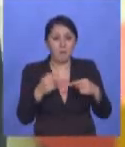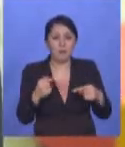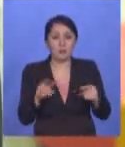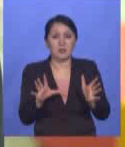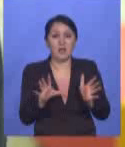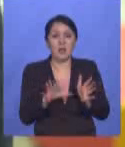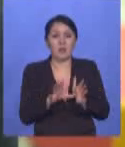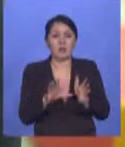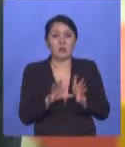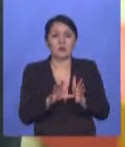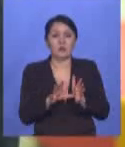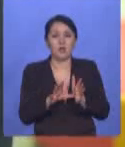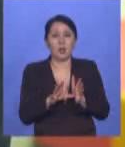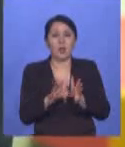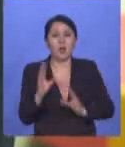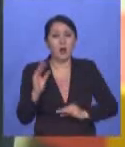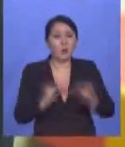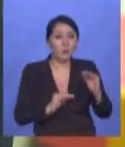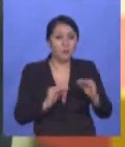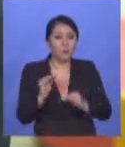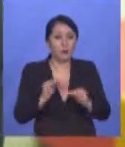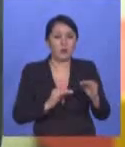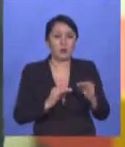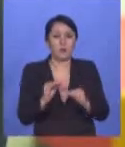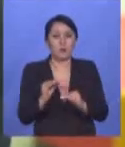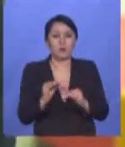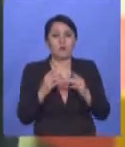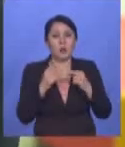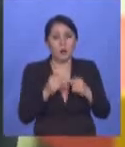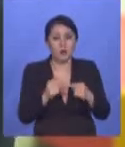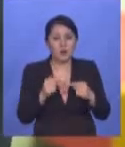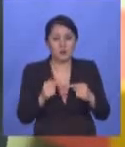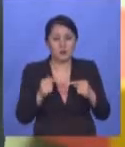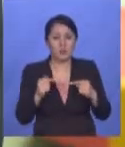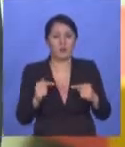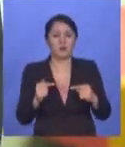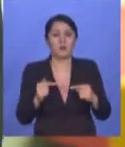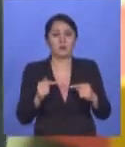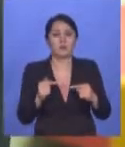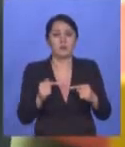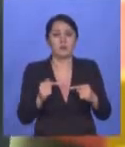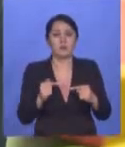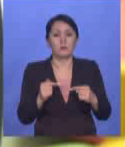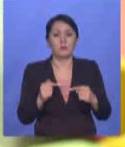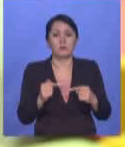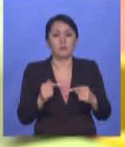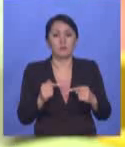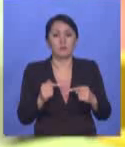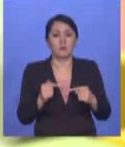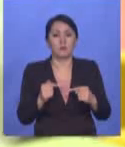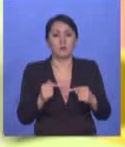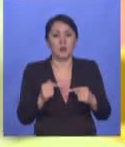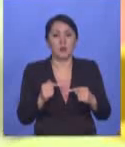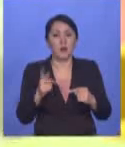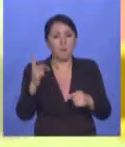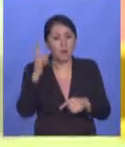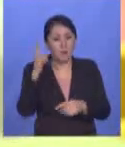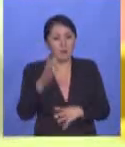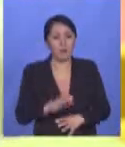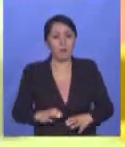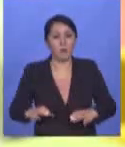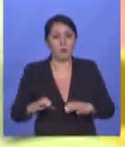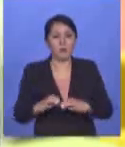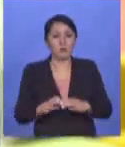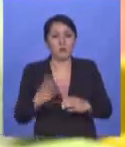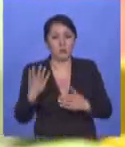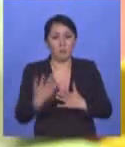электронды құралдардан, қосымшалардан, түрлі осы қазіргі мобильді қосымшалардан